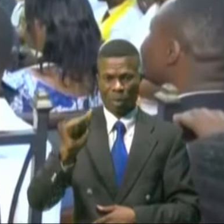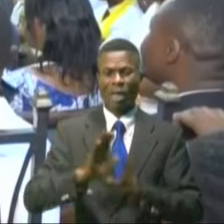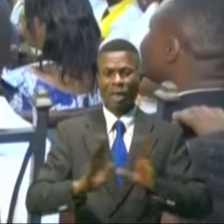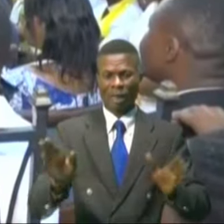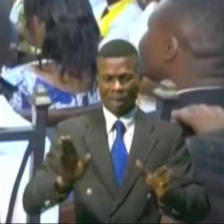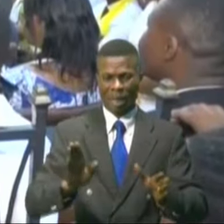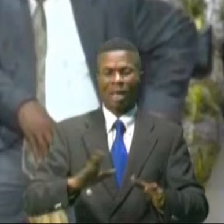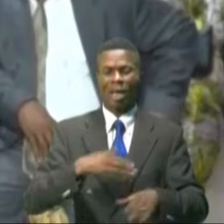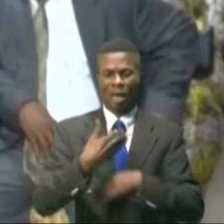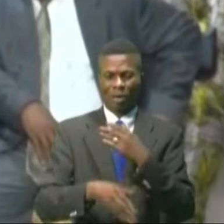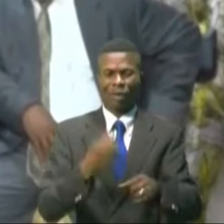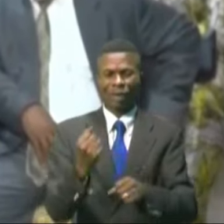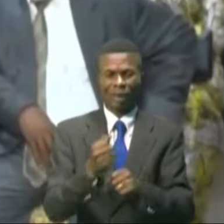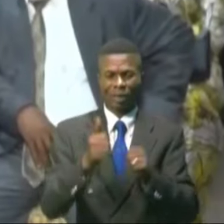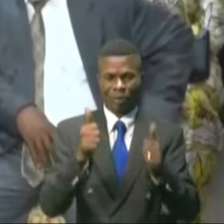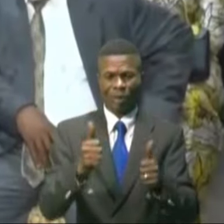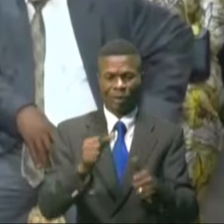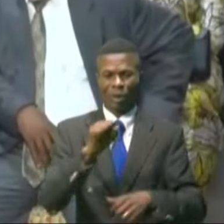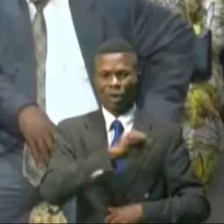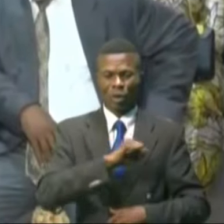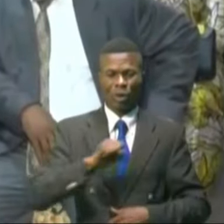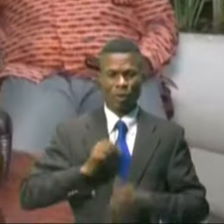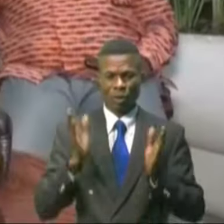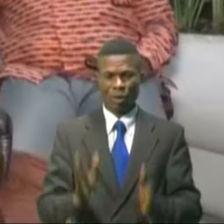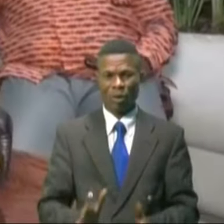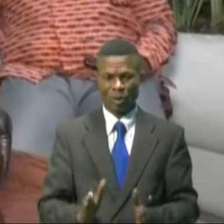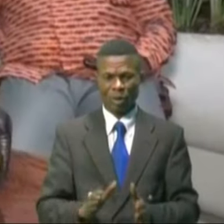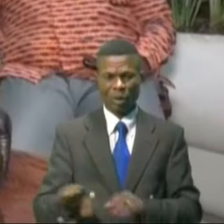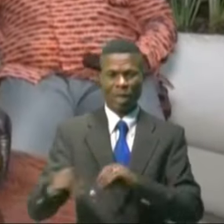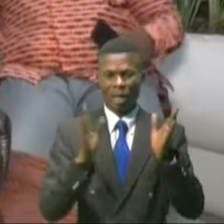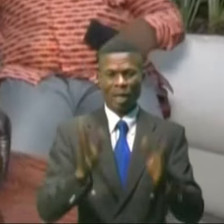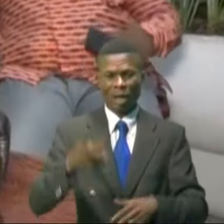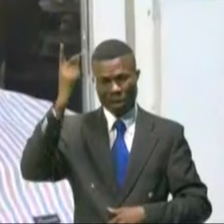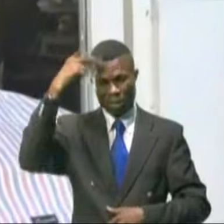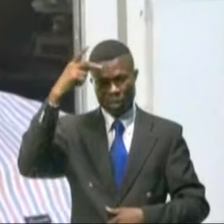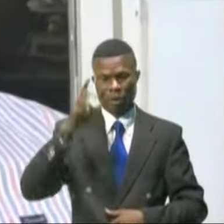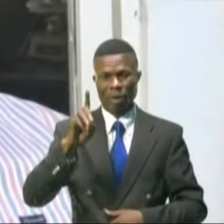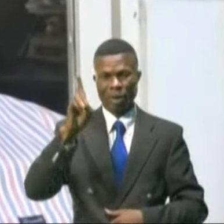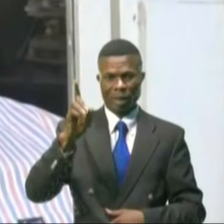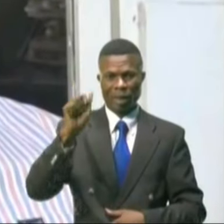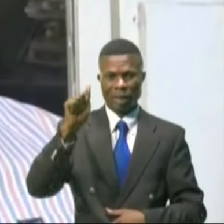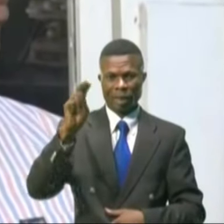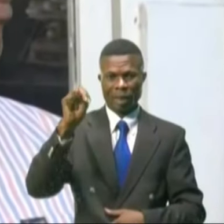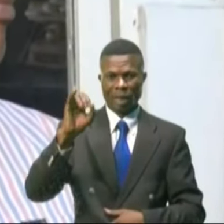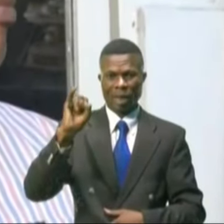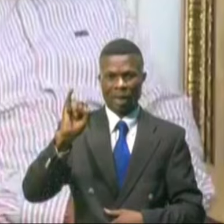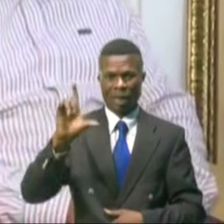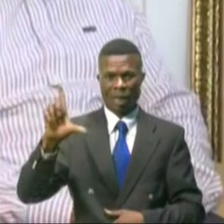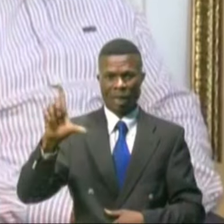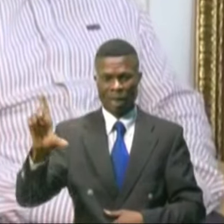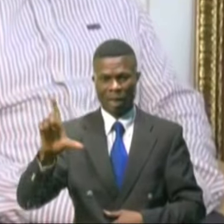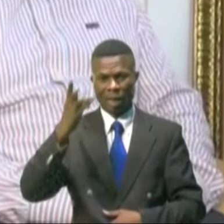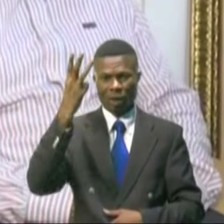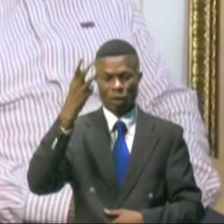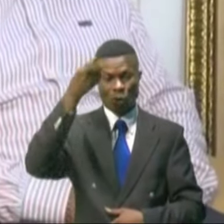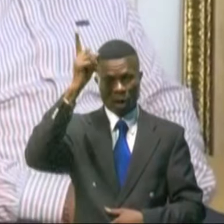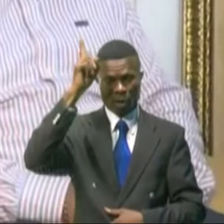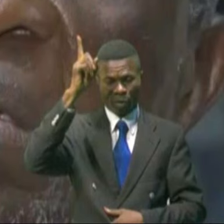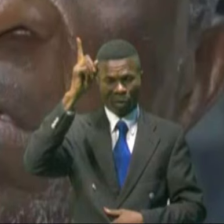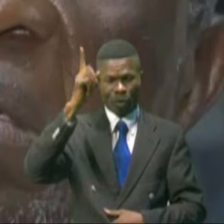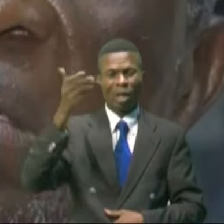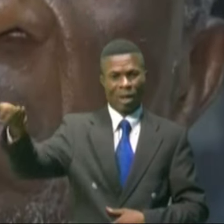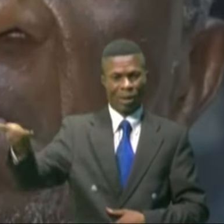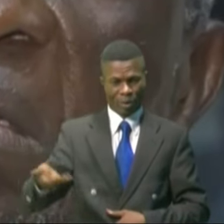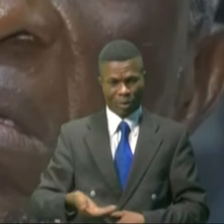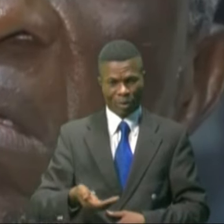remplir ses rôles de sénateur. Avis de l'acteur politique Dani Mukendi, qui a été parmi les trois premiers à être reçu